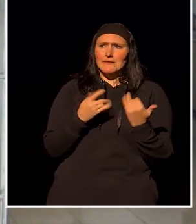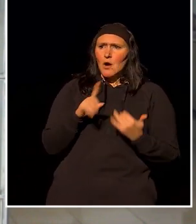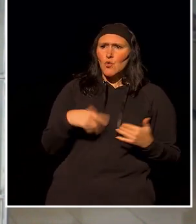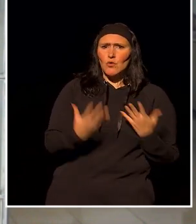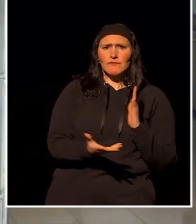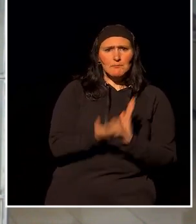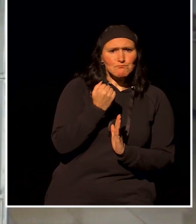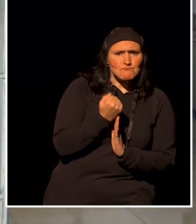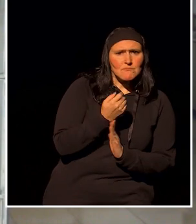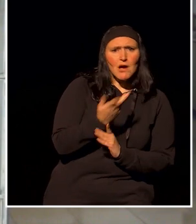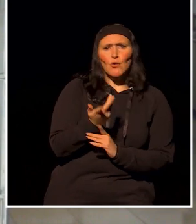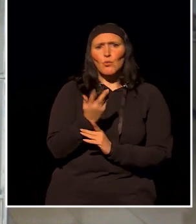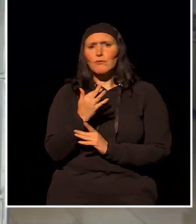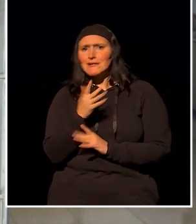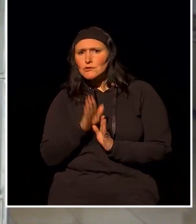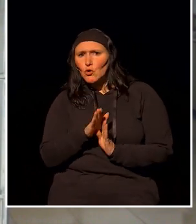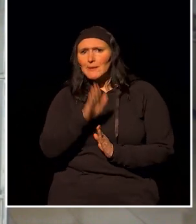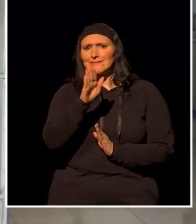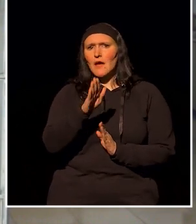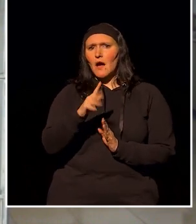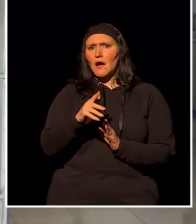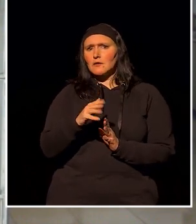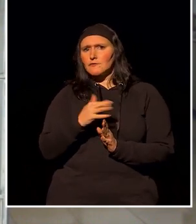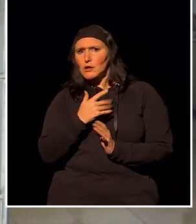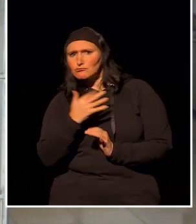wirklich keine Gedanken gemacht.